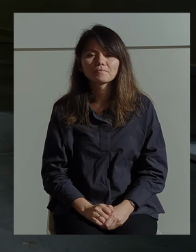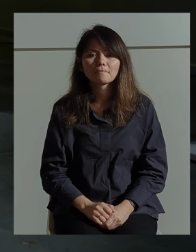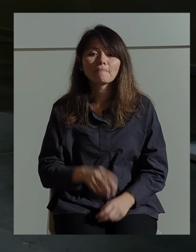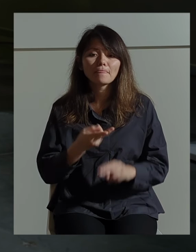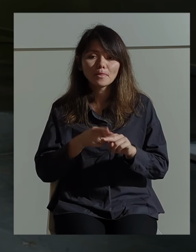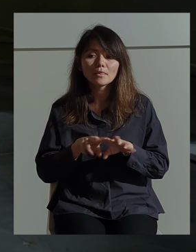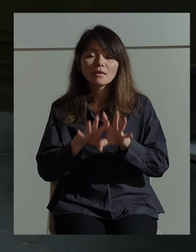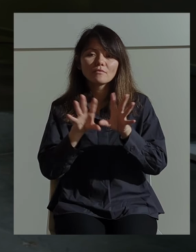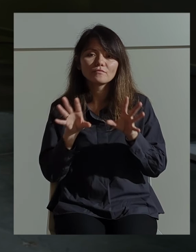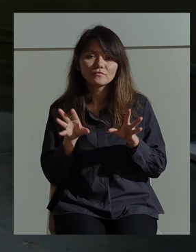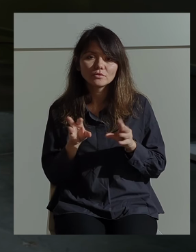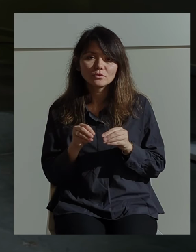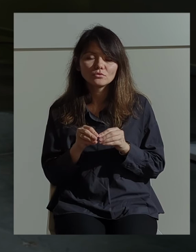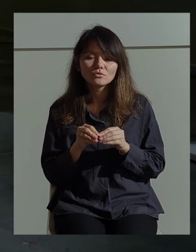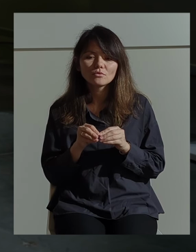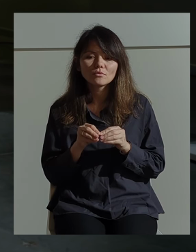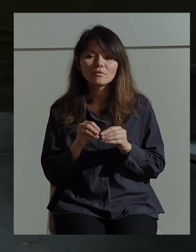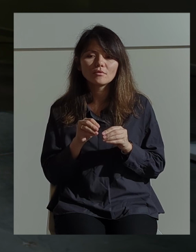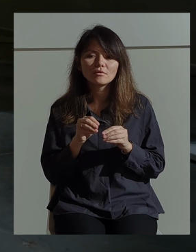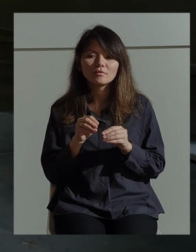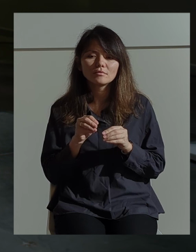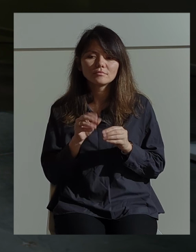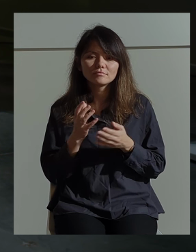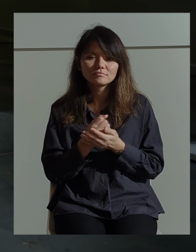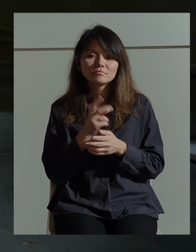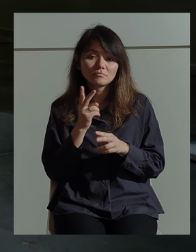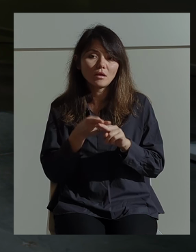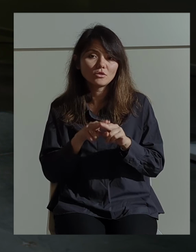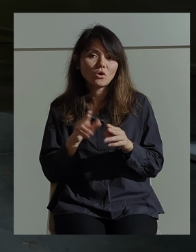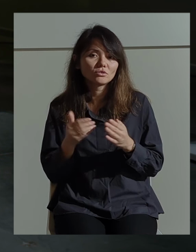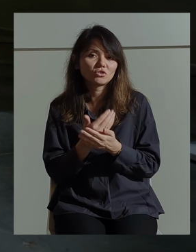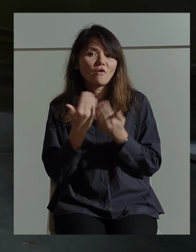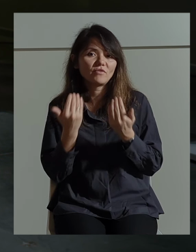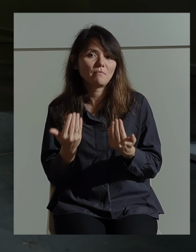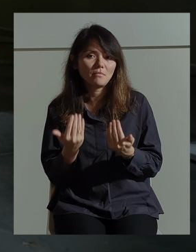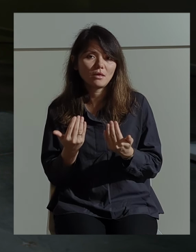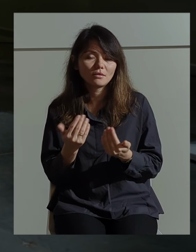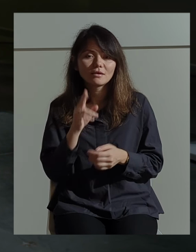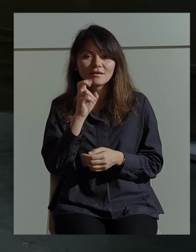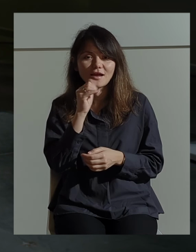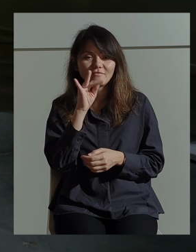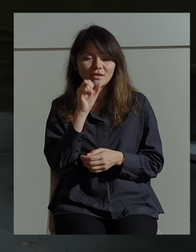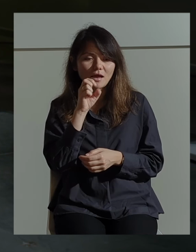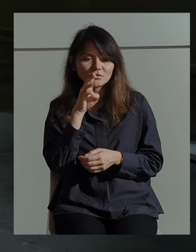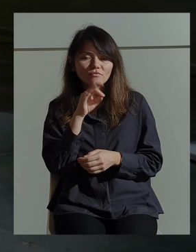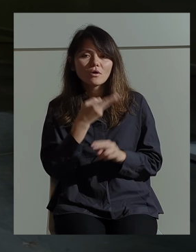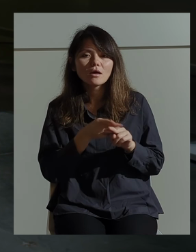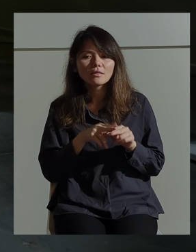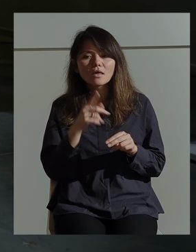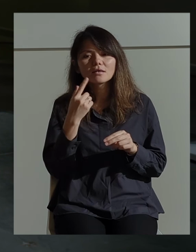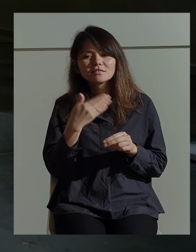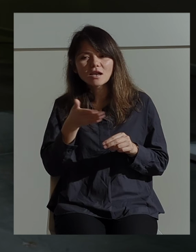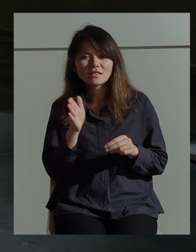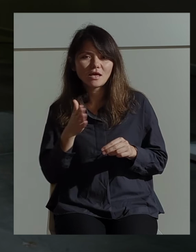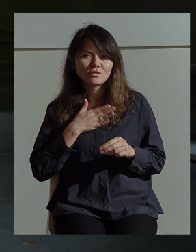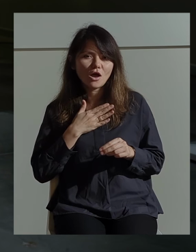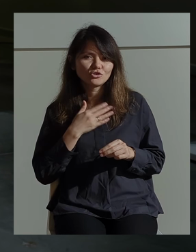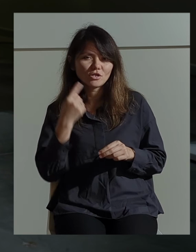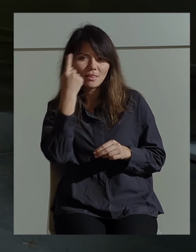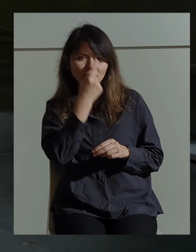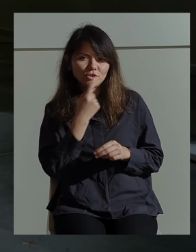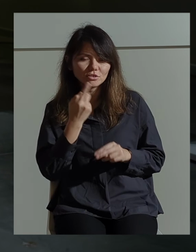конечно безусловно остаётся бесконечно современным ковкин - это одна из сторон нашей личности та человеческая черта